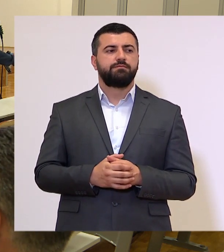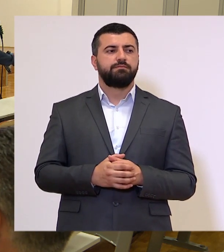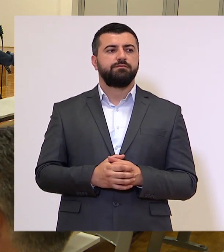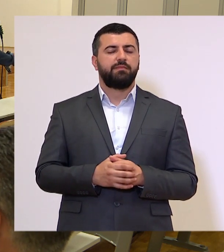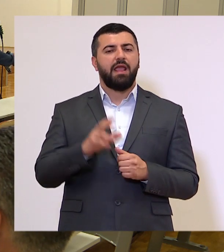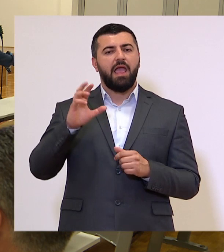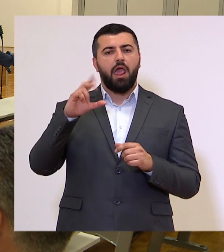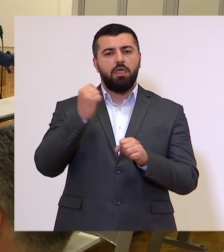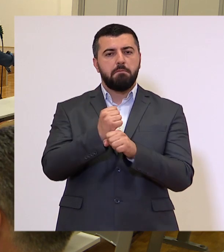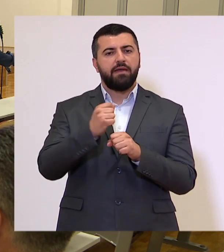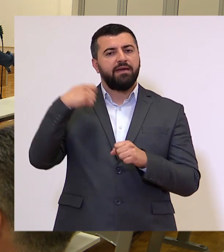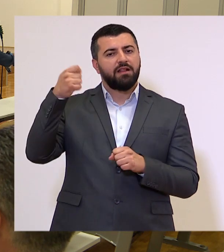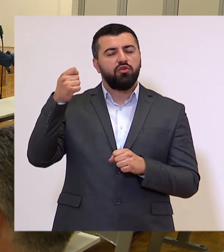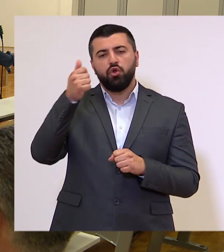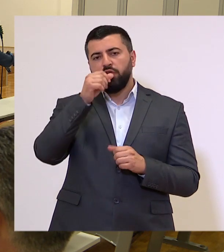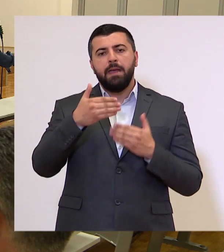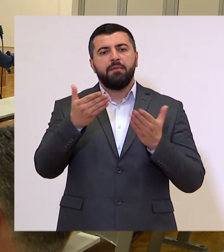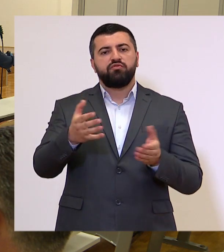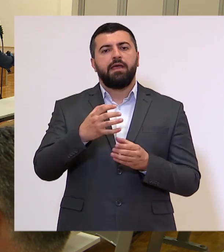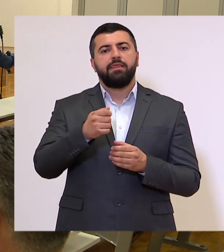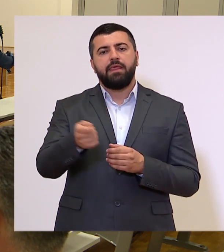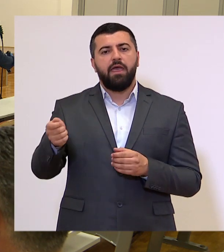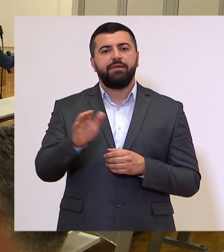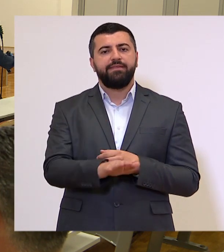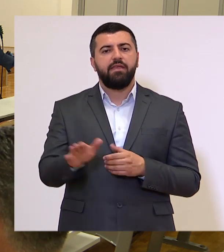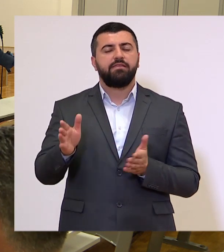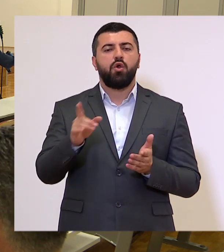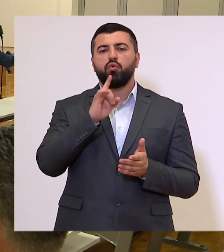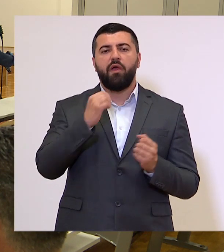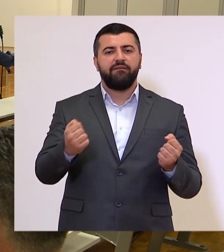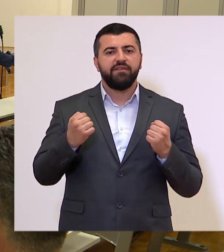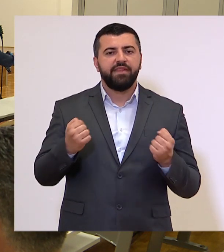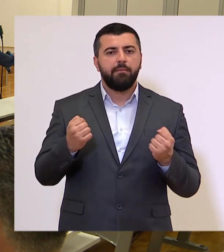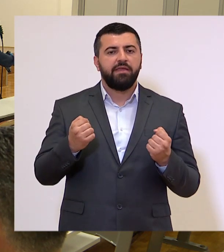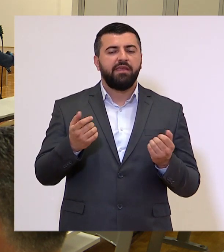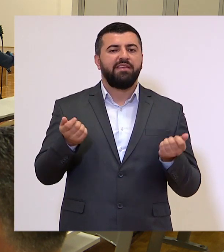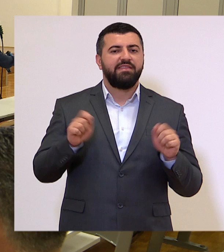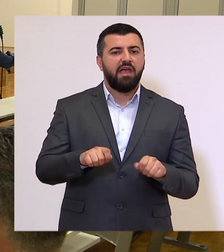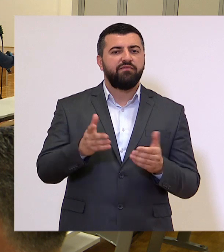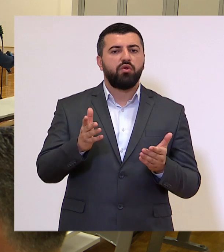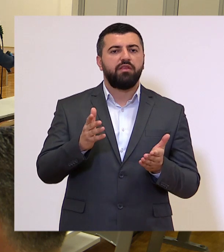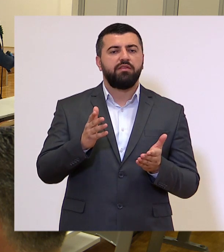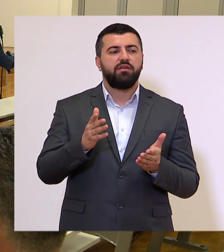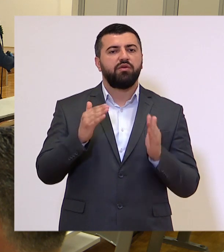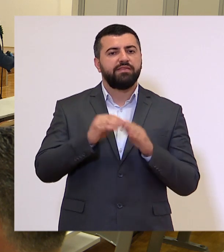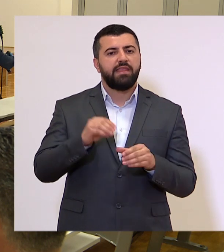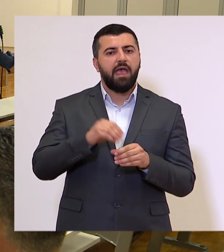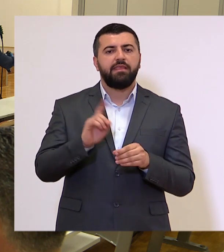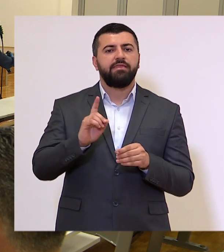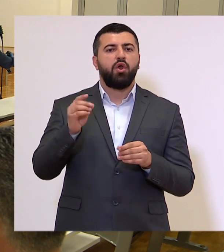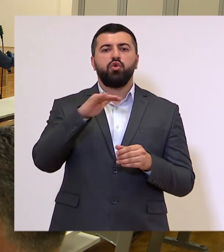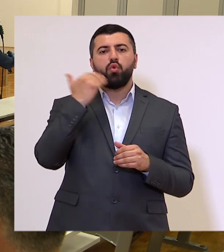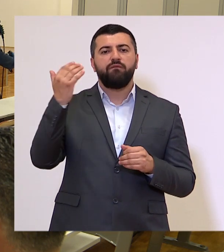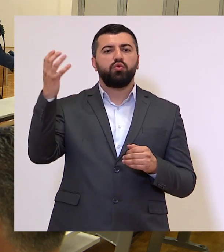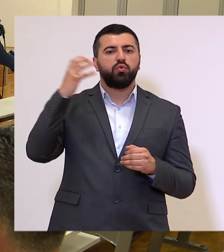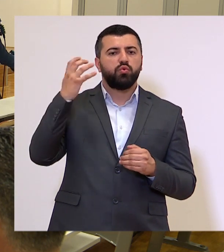Elma Gradio, šta predlažete da dajemo djeci? Koje vitamine, s obzirom da su zatvorene u stanovima i ne izlažu se